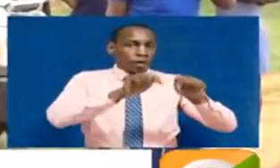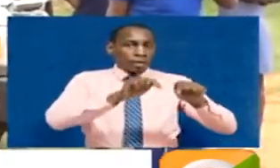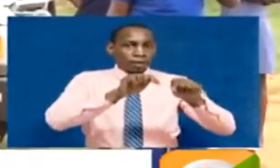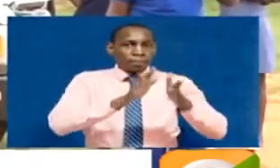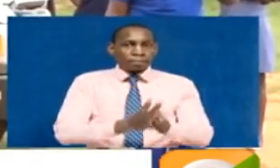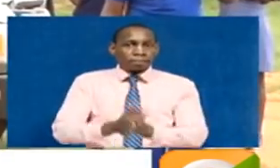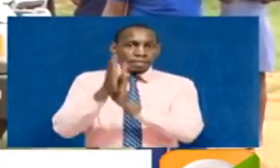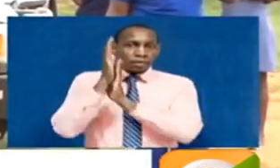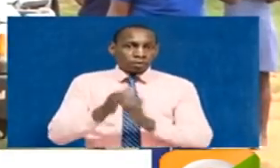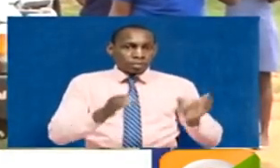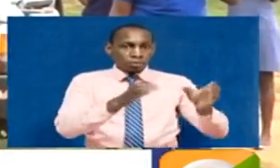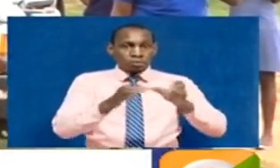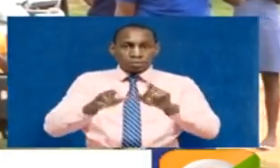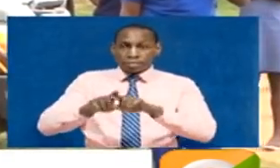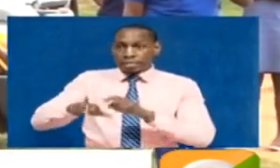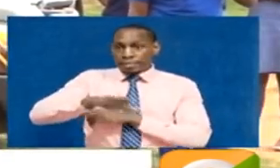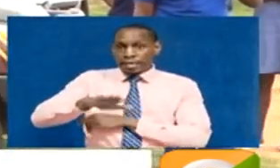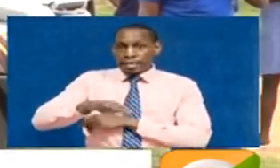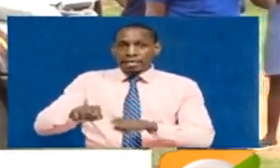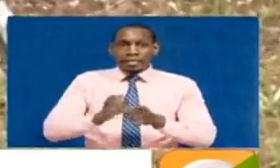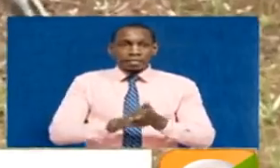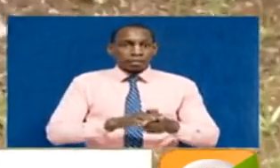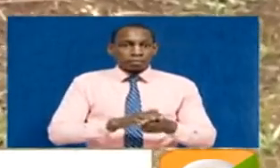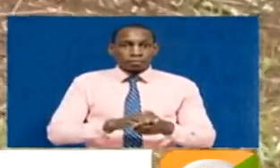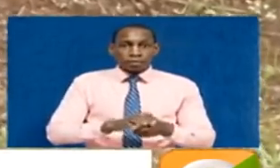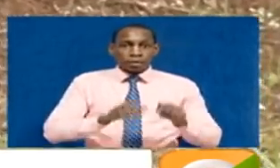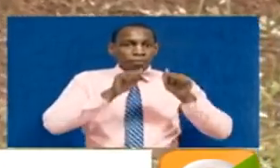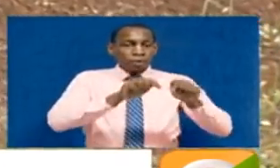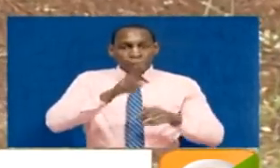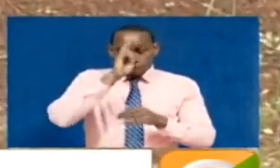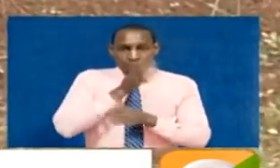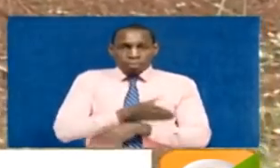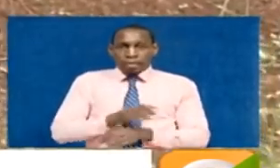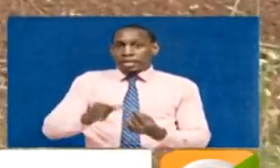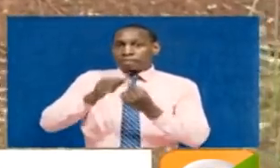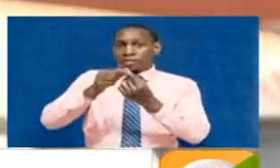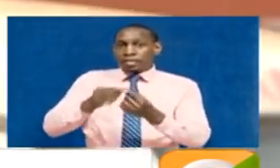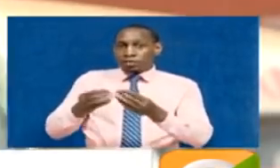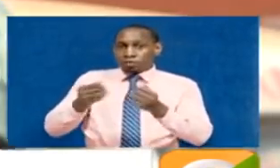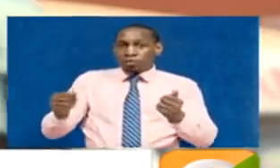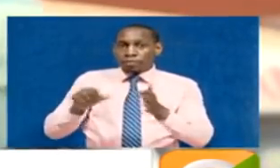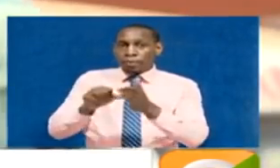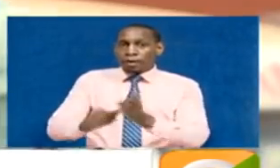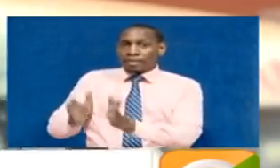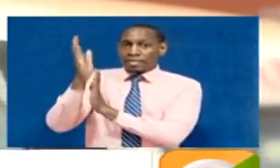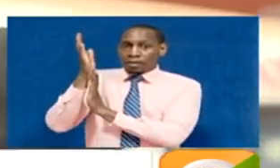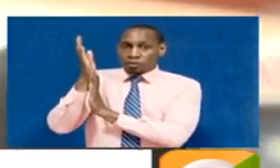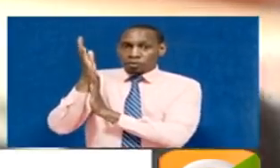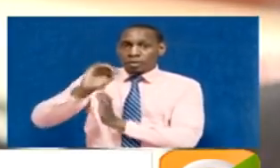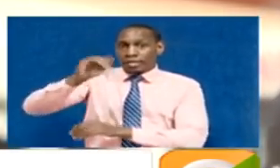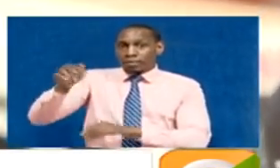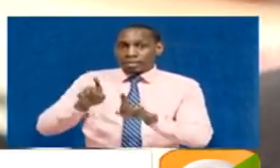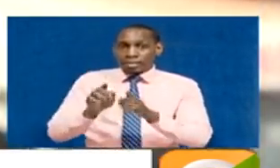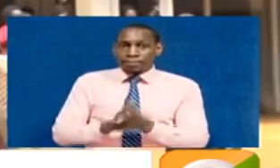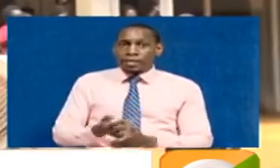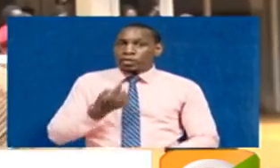lawama asasi za usalama katika eneo la Kimilili na kuwashutumu polisi kwa utepetevu haswa katika kukabiliana na utovu wa usalama katika jiji